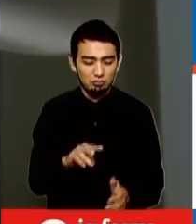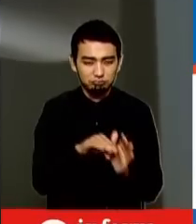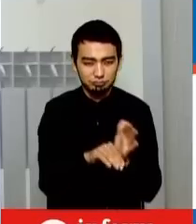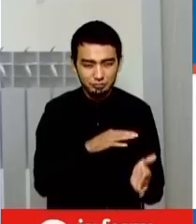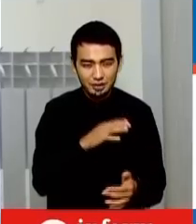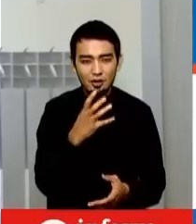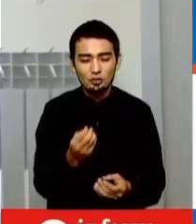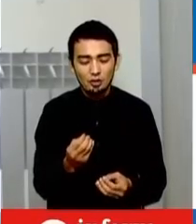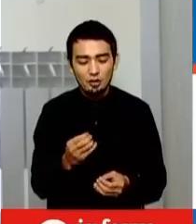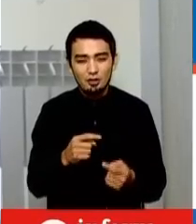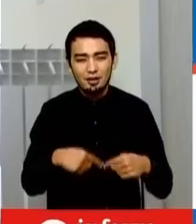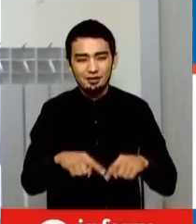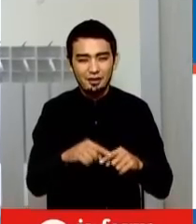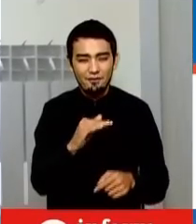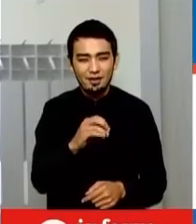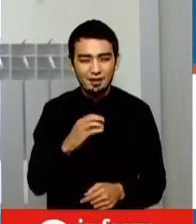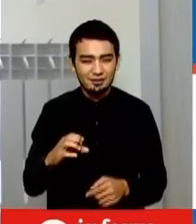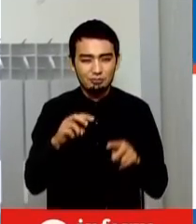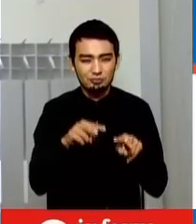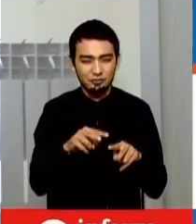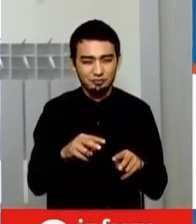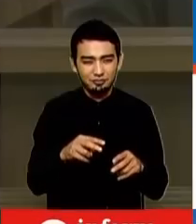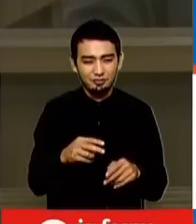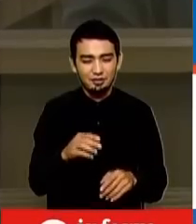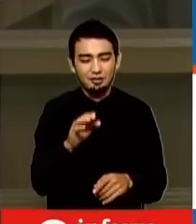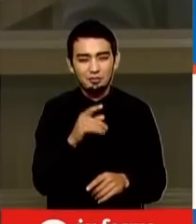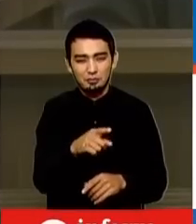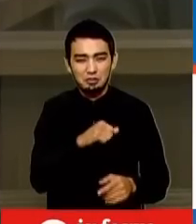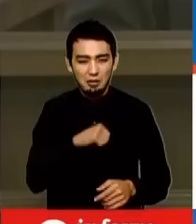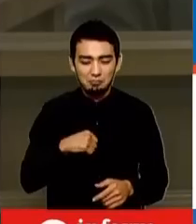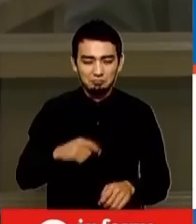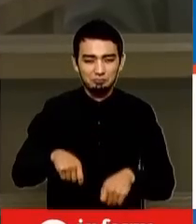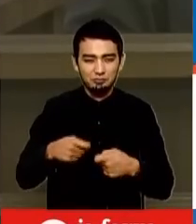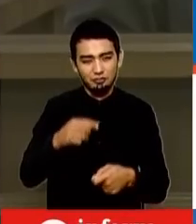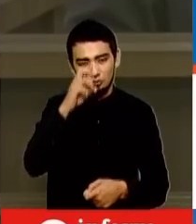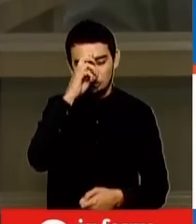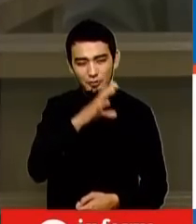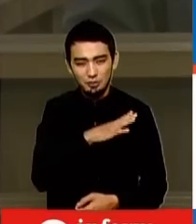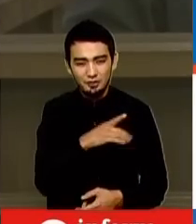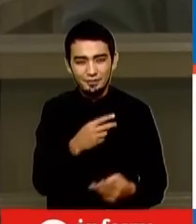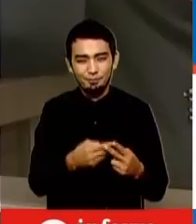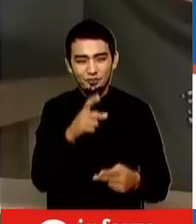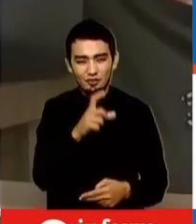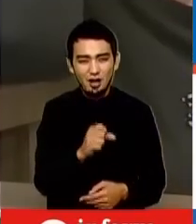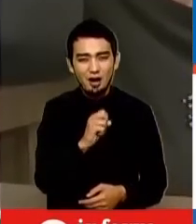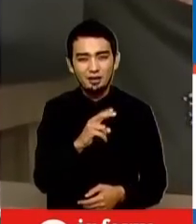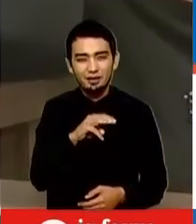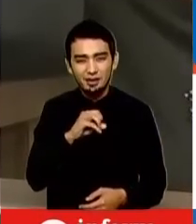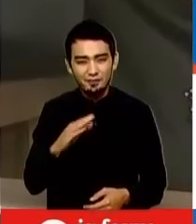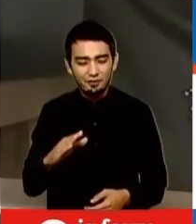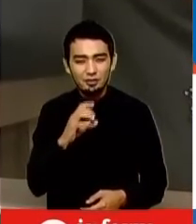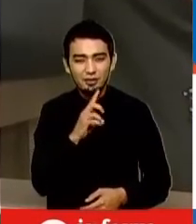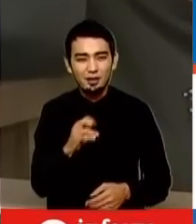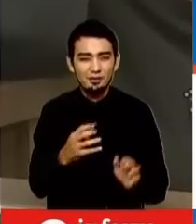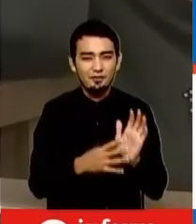Также накануне агентство по финансовому мониторингу сообщило о добровольной передаче в собственность государства осужденным активов на